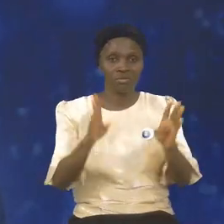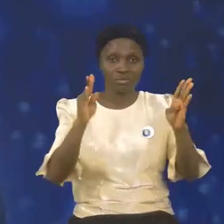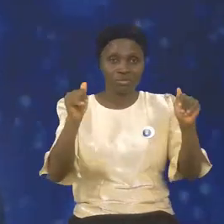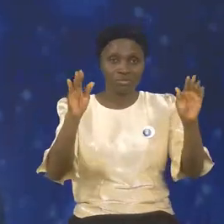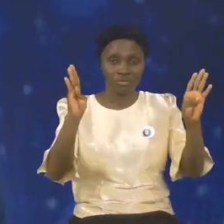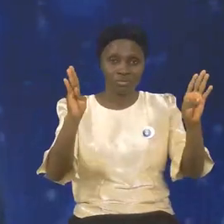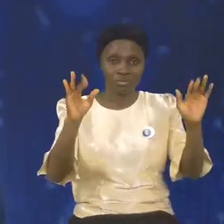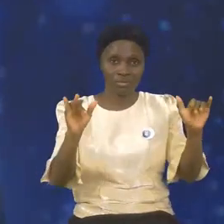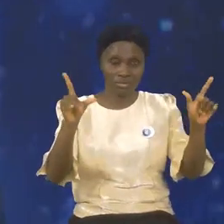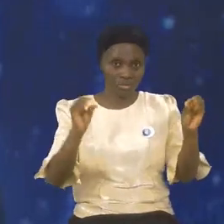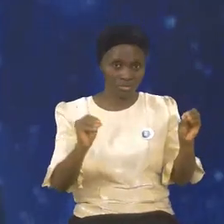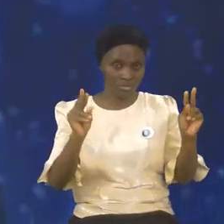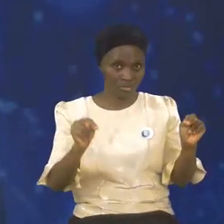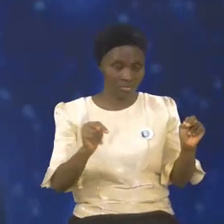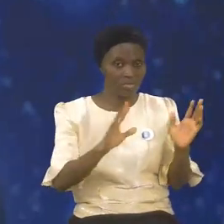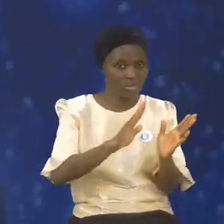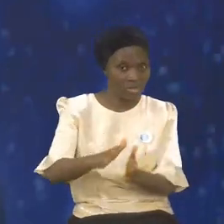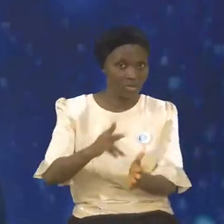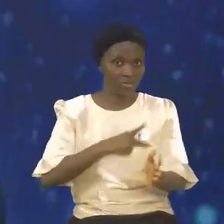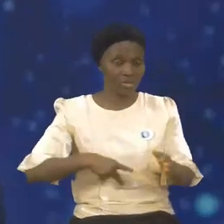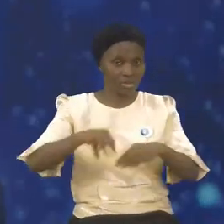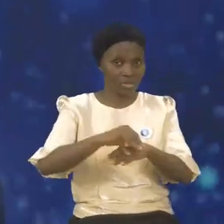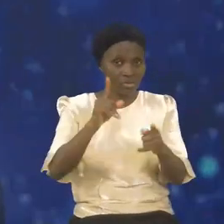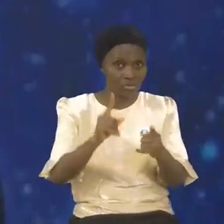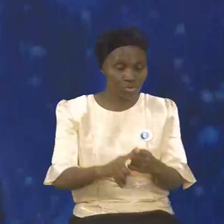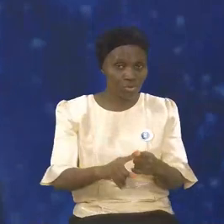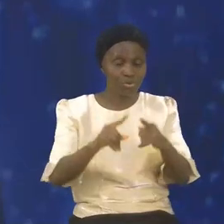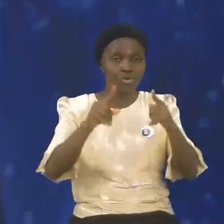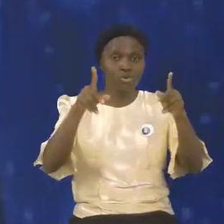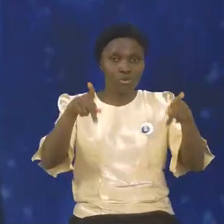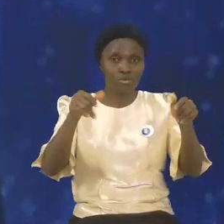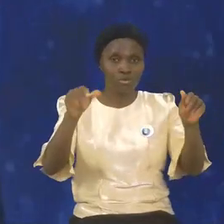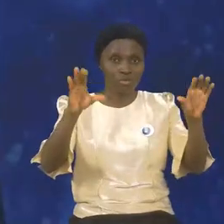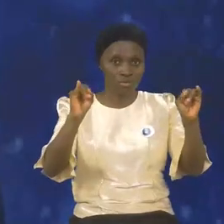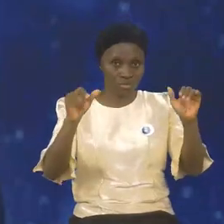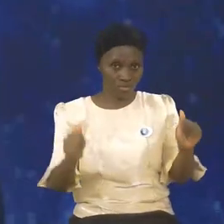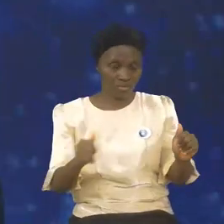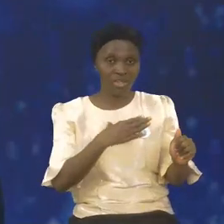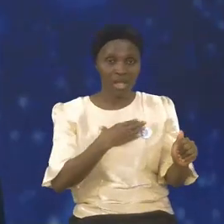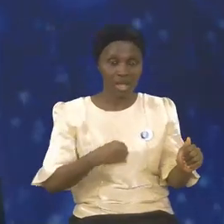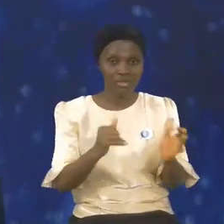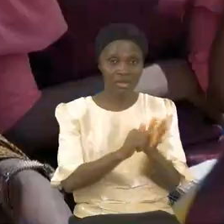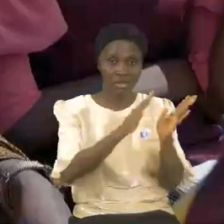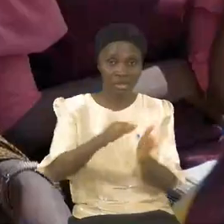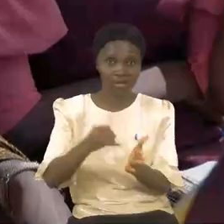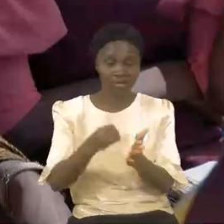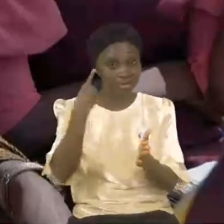domination d'un autre peuple Babylone a cédé au